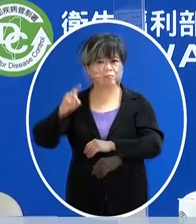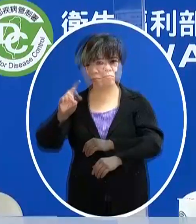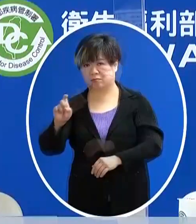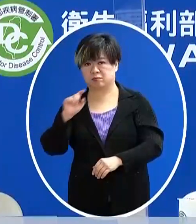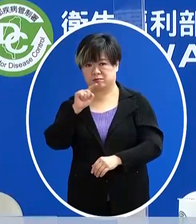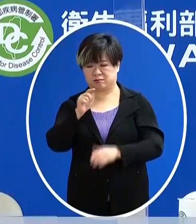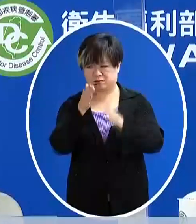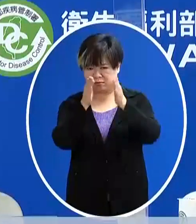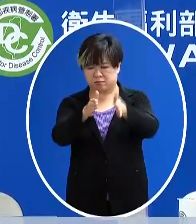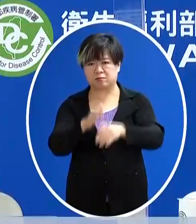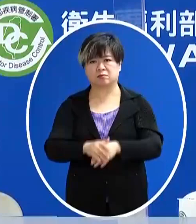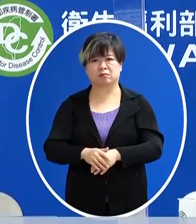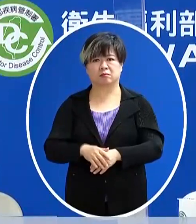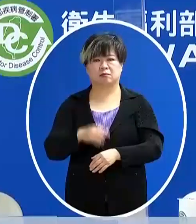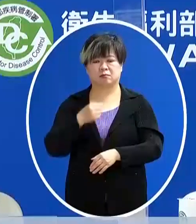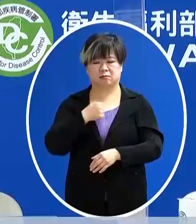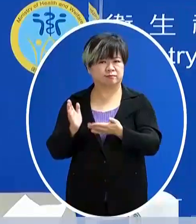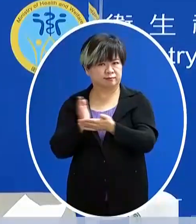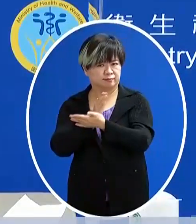COVAX